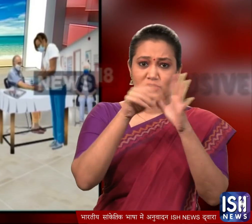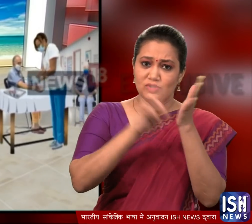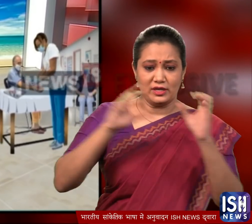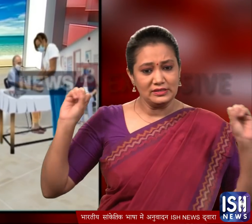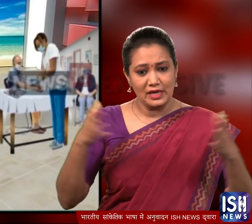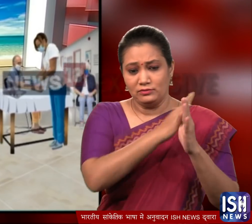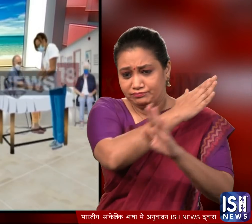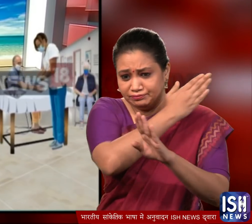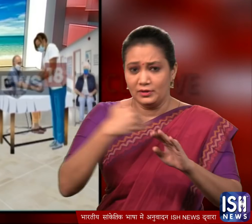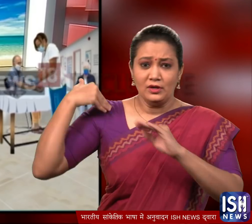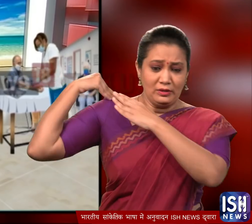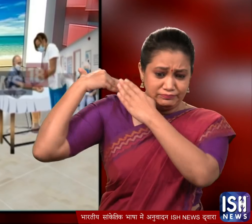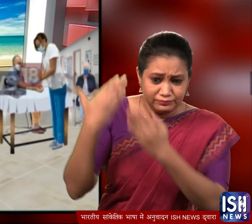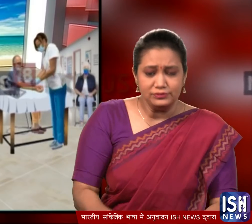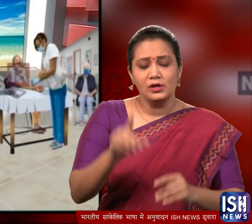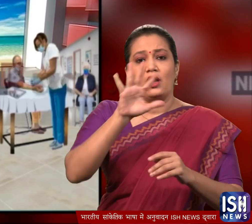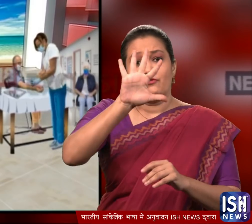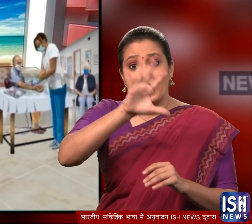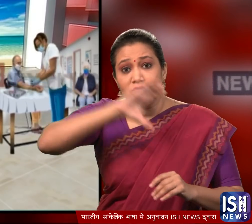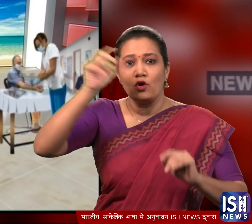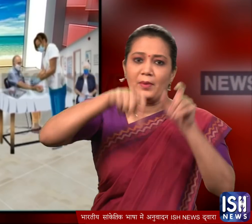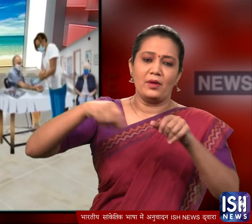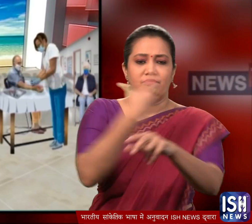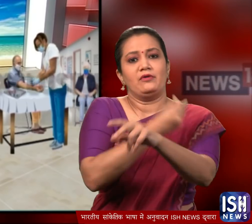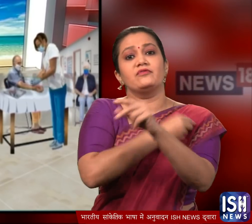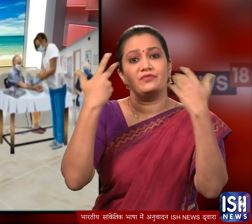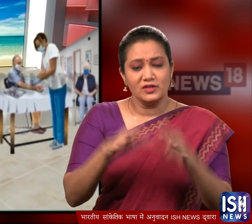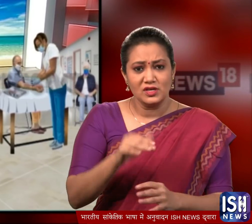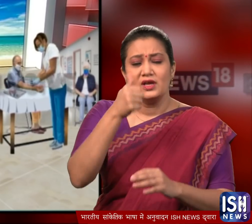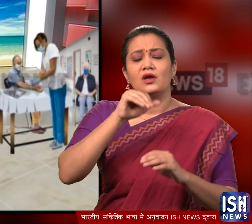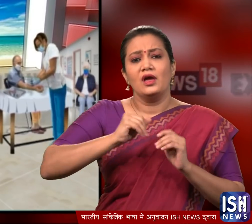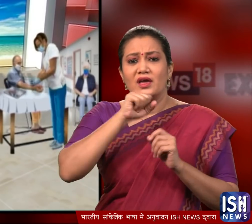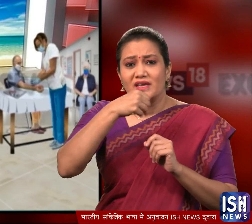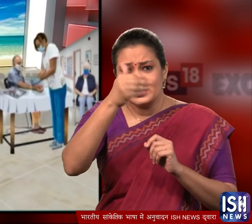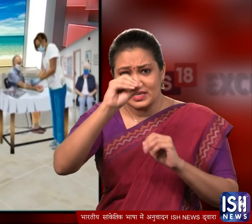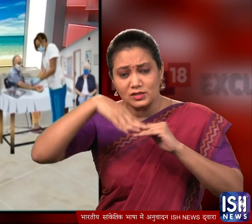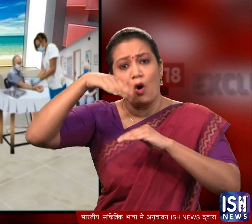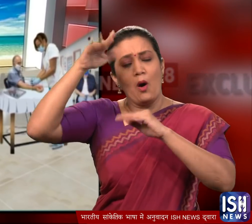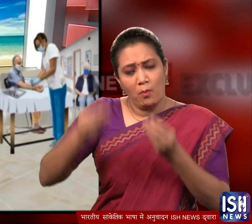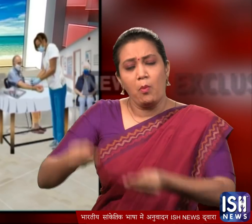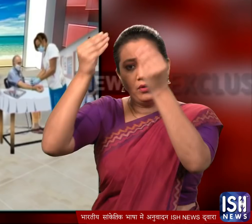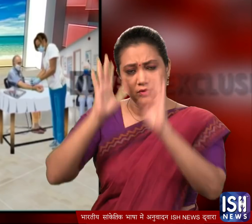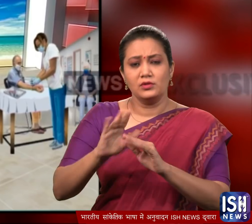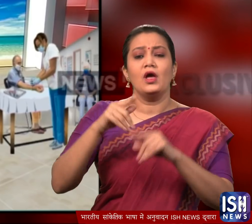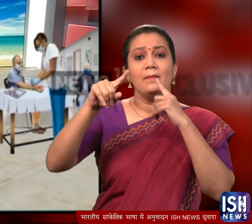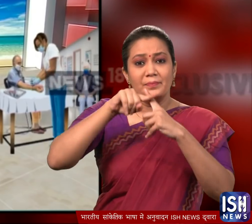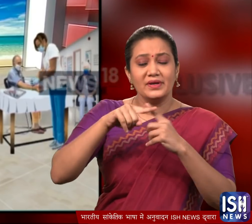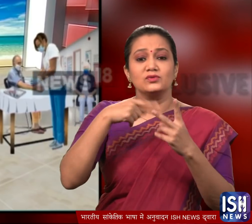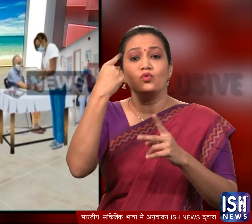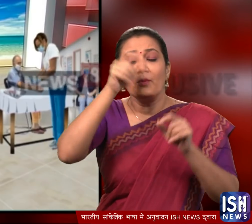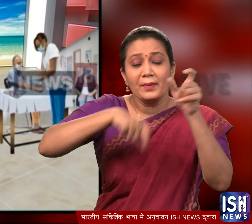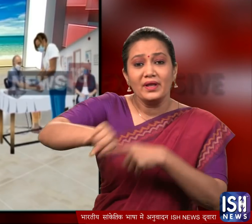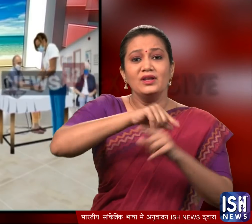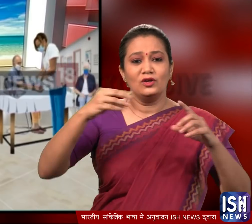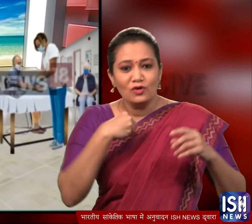16 जनवरी को शुरू हुआ था और अब तक करीब 5 करोड़ लोगों को वैक्सीन लगाई जा चुकी है। इनमें 60 साल से ज्यादा की उम्र के लोगों के अलावा कोरोना के खिलाफ चल